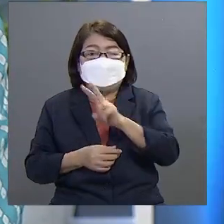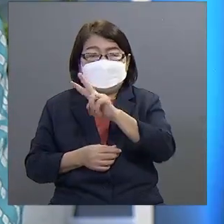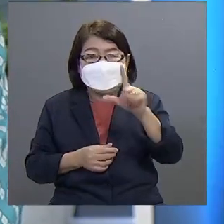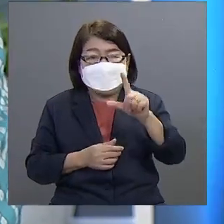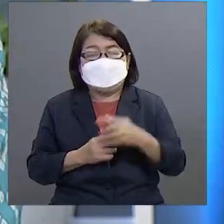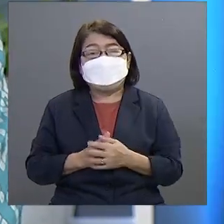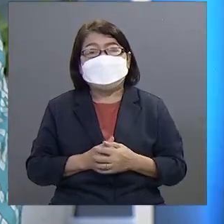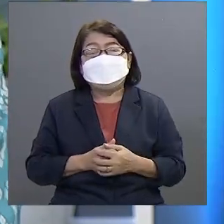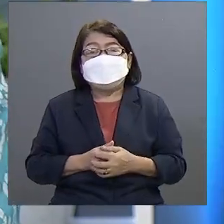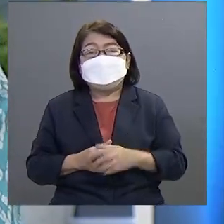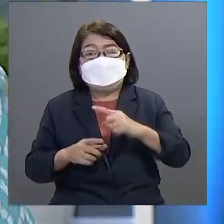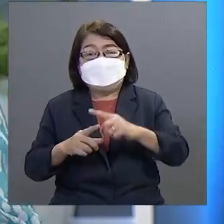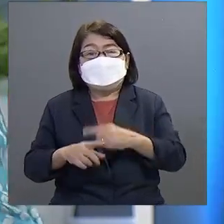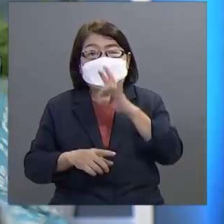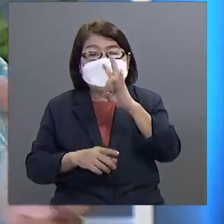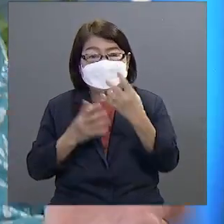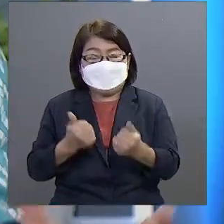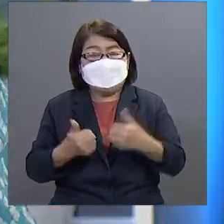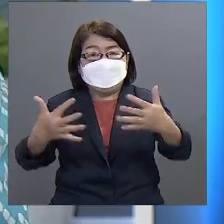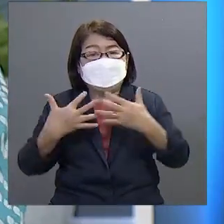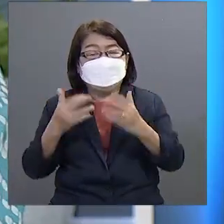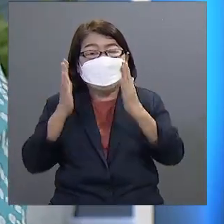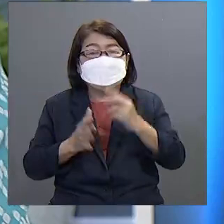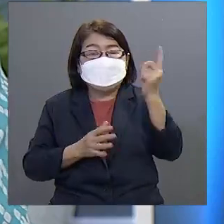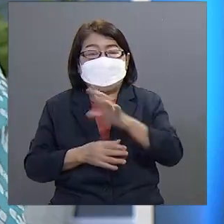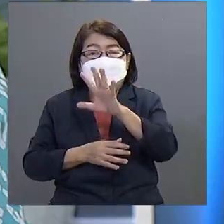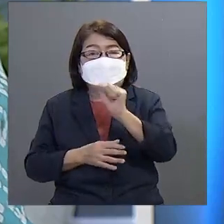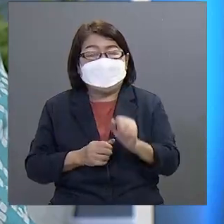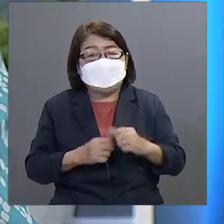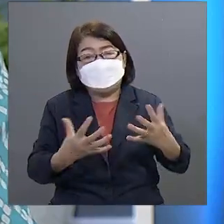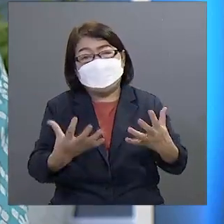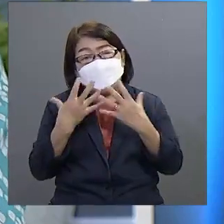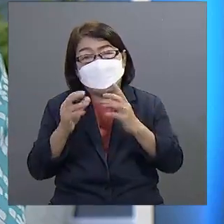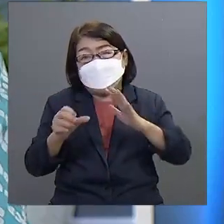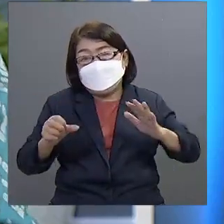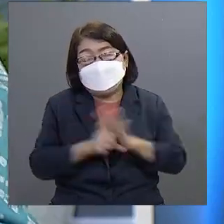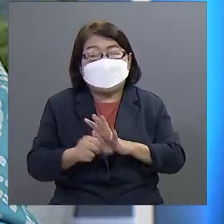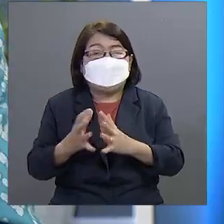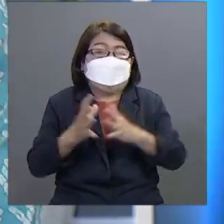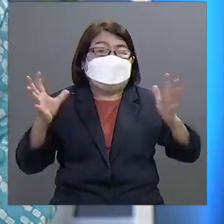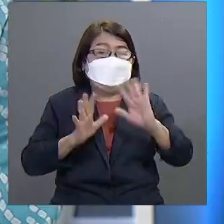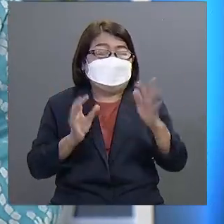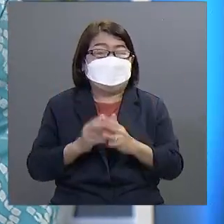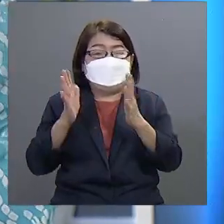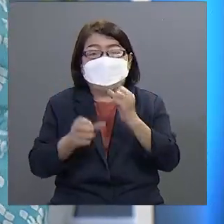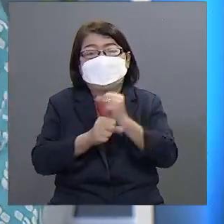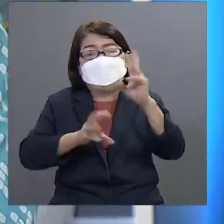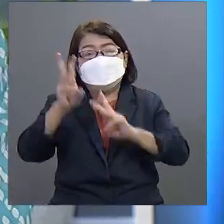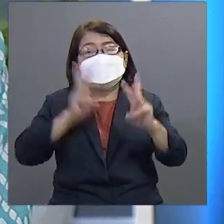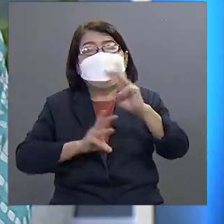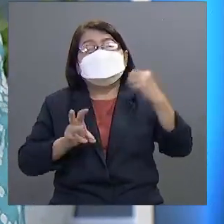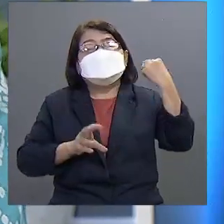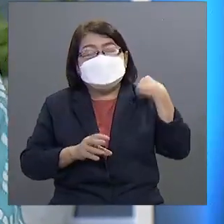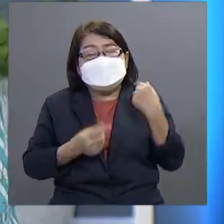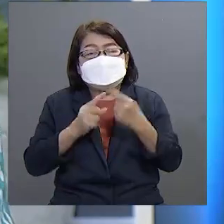ตรมาสนี้ก็ได้มา 500,000 มันไม่สามารถเปิดตูมทีเดียวได้ทั้งหมดแต่ว่าแรงงานยังว่างงานก็จริงแต่ว่าเขาก็ดูอยู่ว่าเมื่อไหร่มันจะก